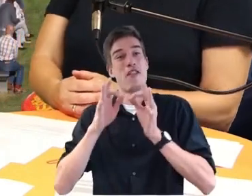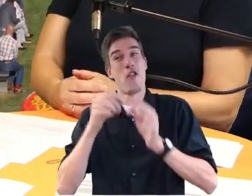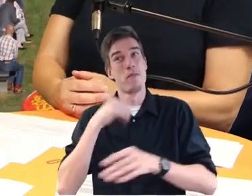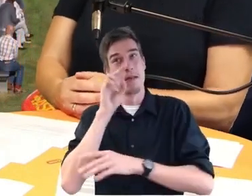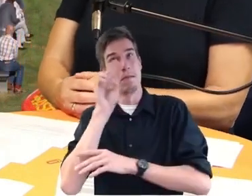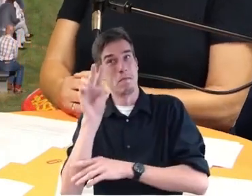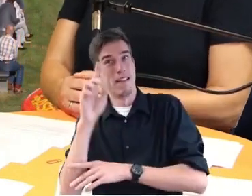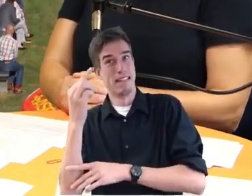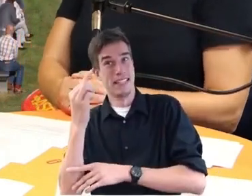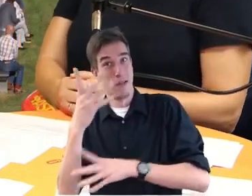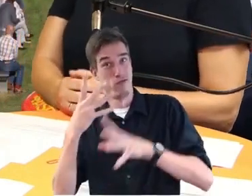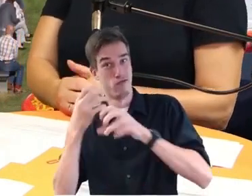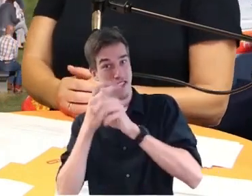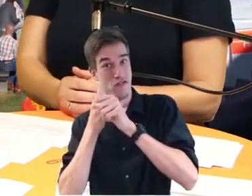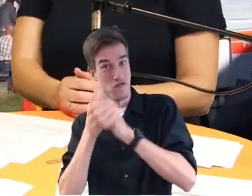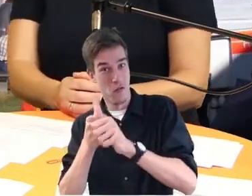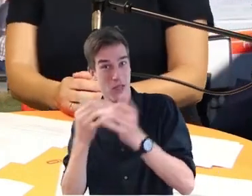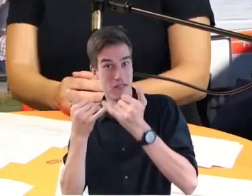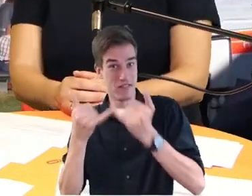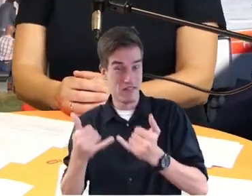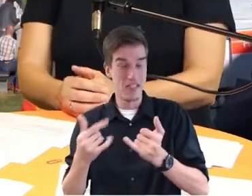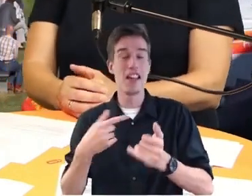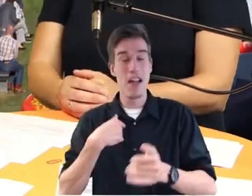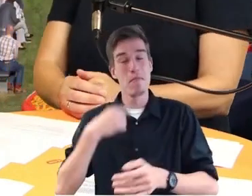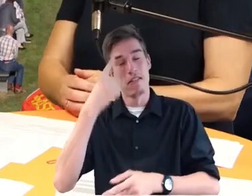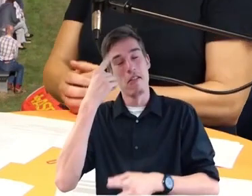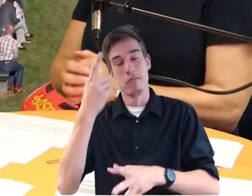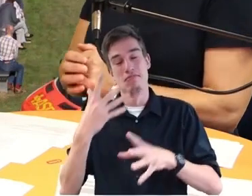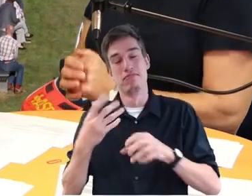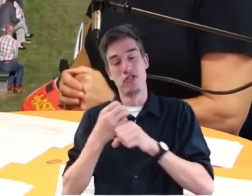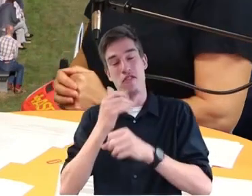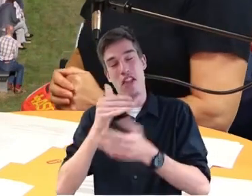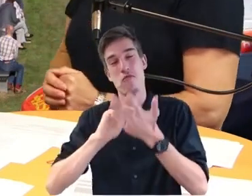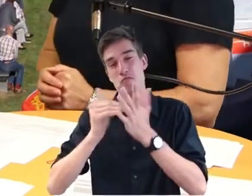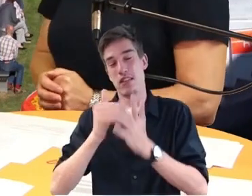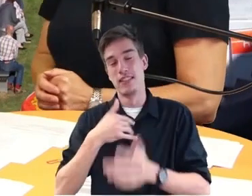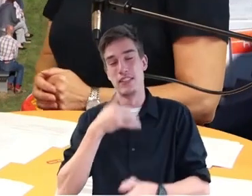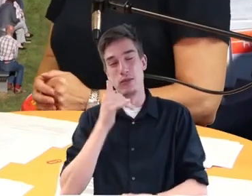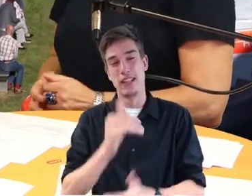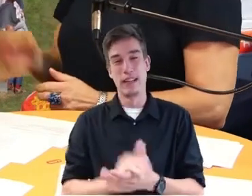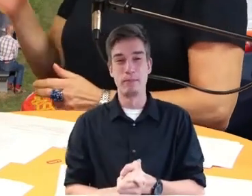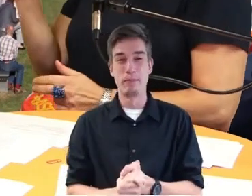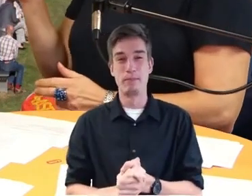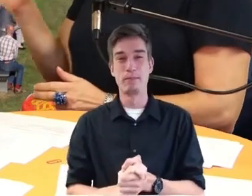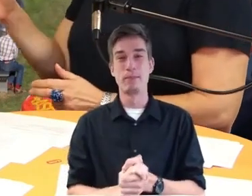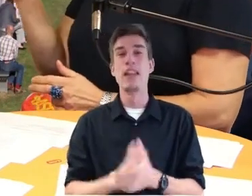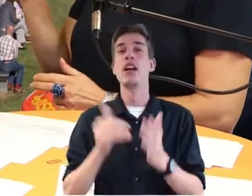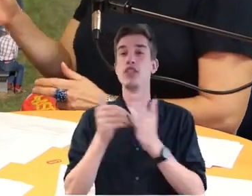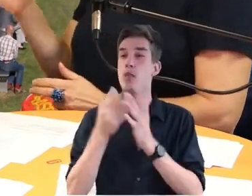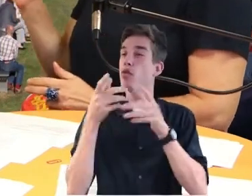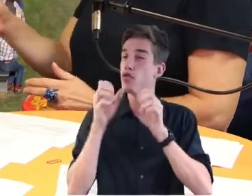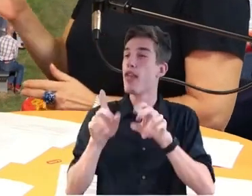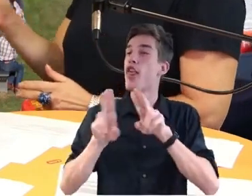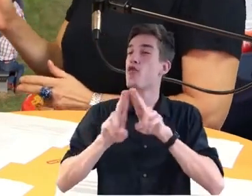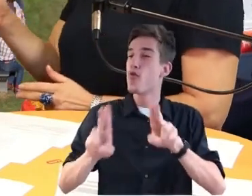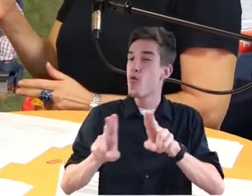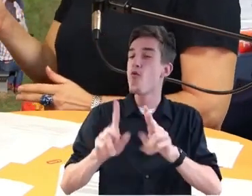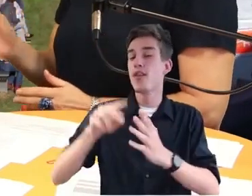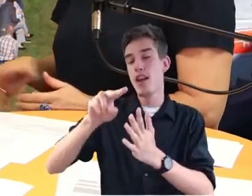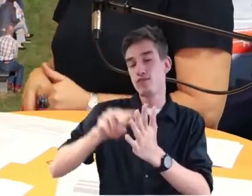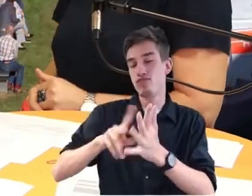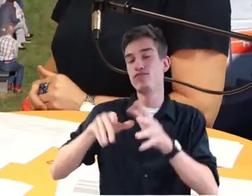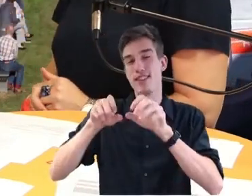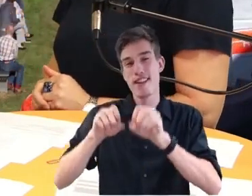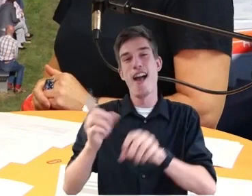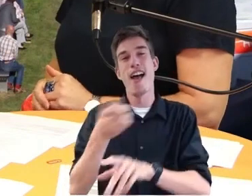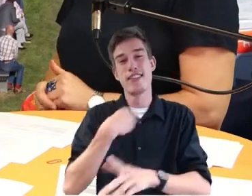Gebärdendolmetscher gedacht, irgendwie, die das alles jetzt auch noch irgendwie übersetzen müssen. Deswegen ruhig, langsam ablesen. Ich glaube,